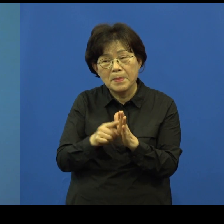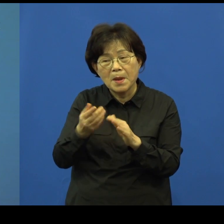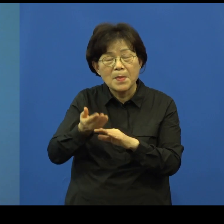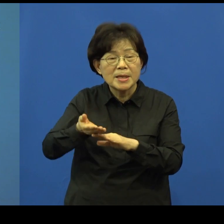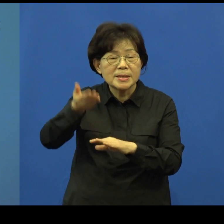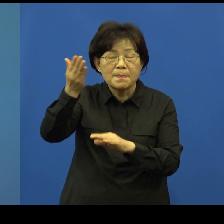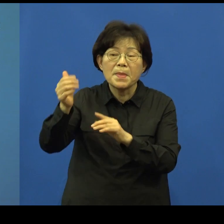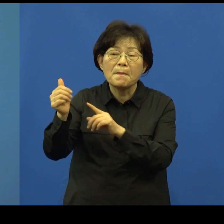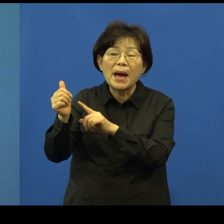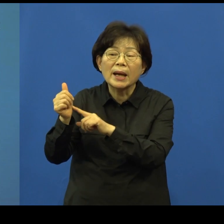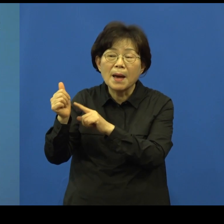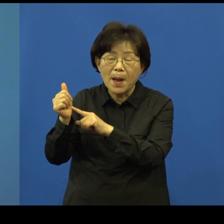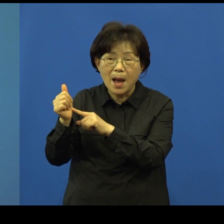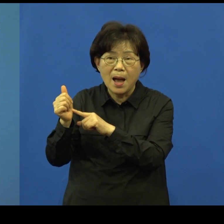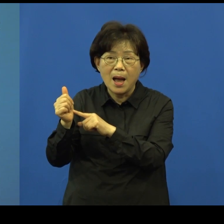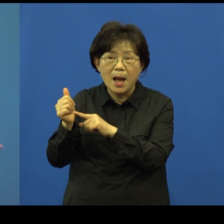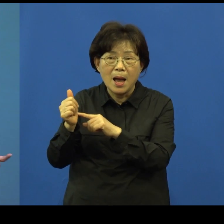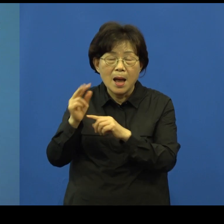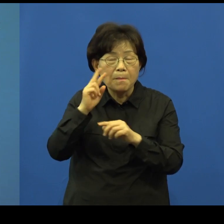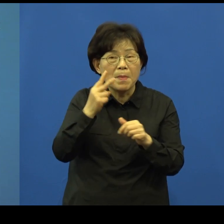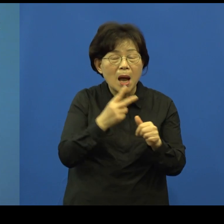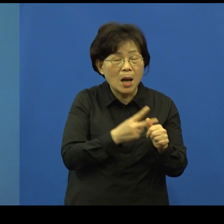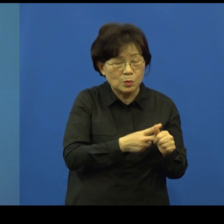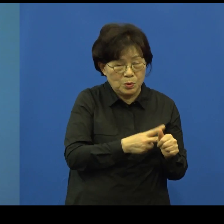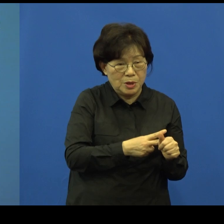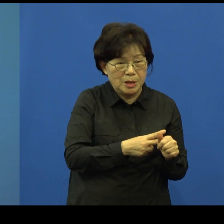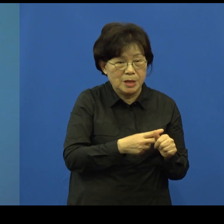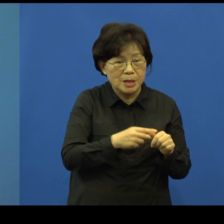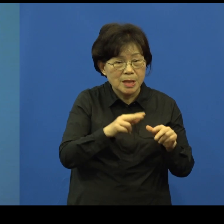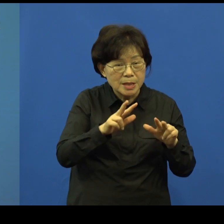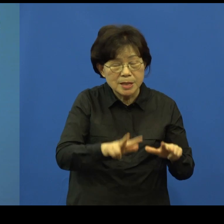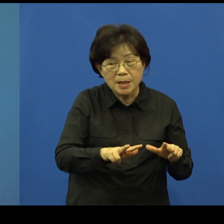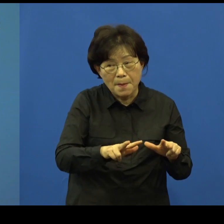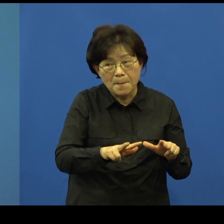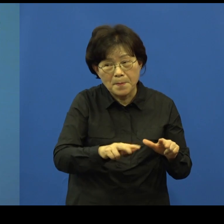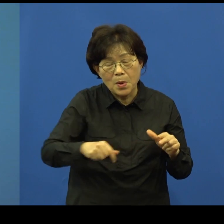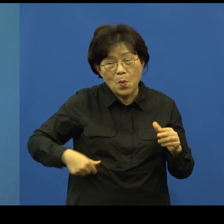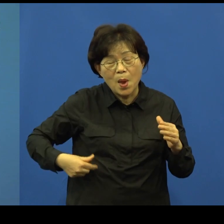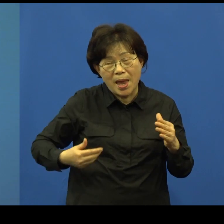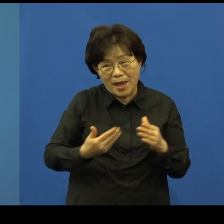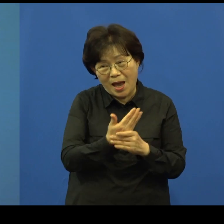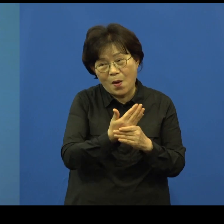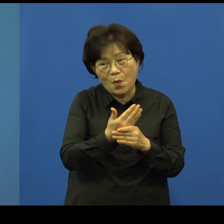선배예요. 바울은 뭐 이제 회심한 사람이거든요.